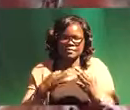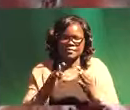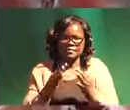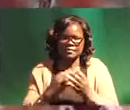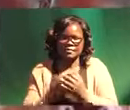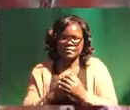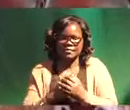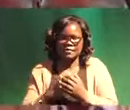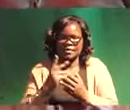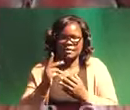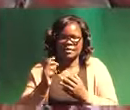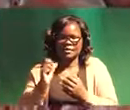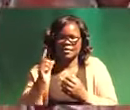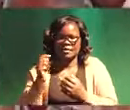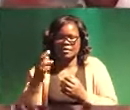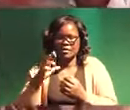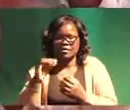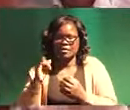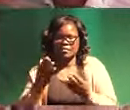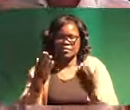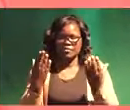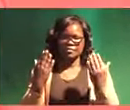ethirwe kathuri